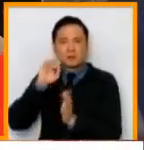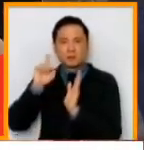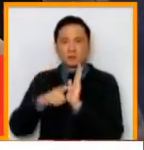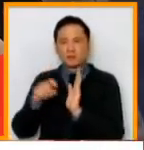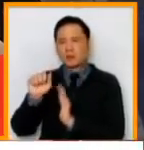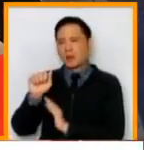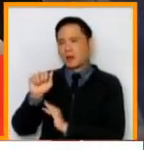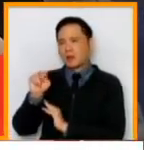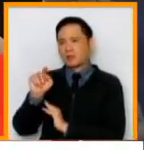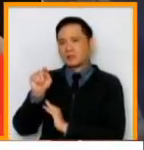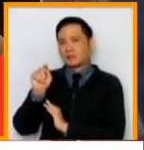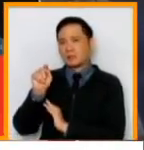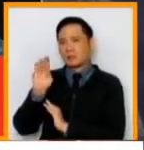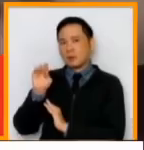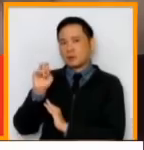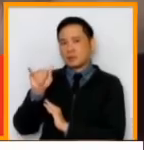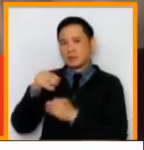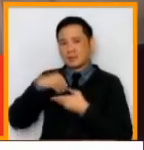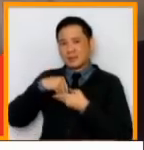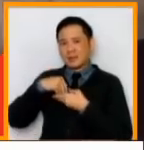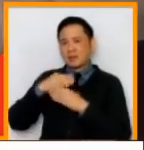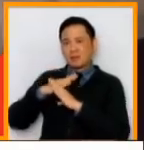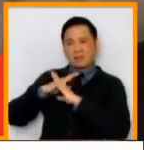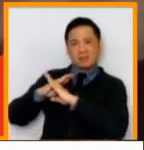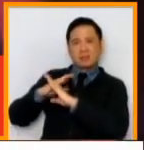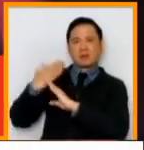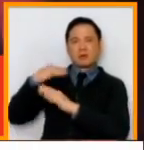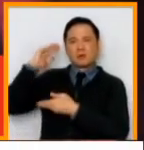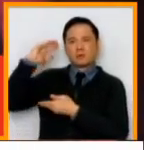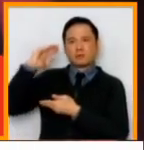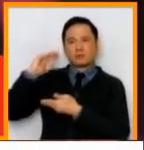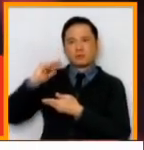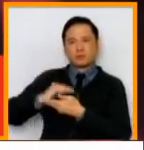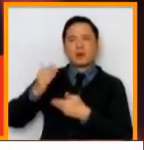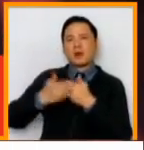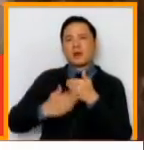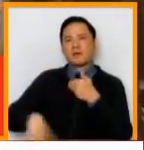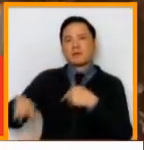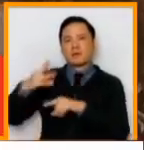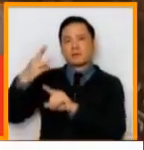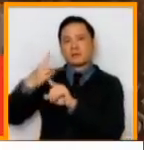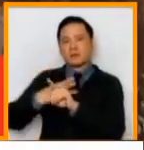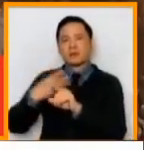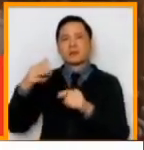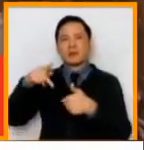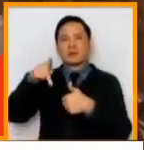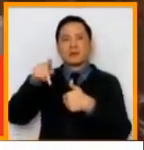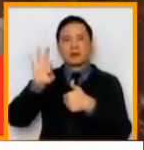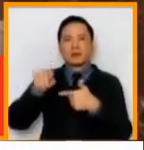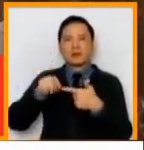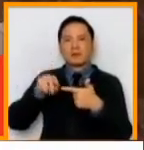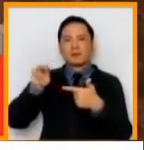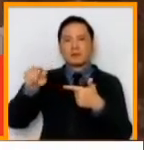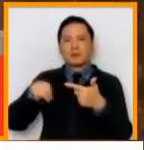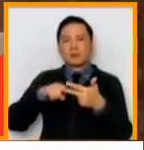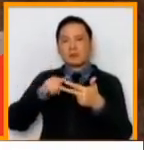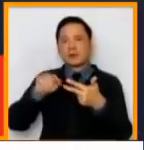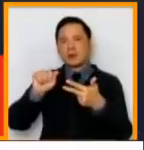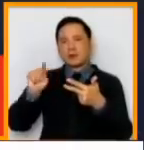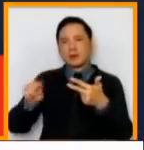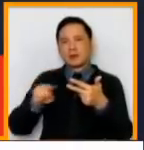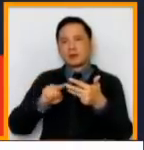sa COVID virus matapos ang 6 hanggang 8 buwan ng mga bakunang Pfizer, Moderna, AstraZeneca at Johnson &